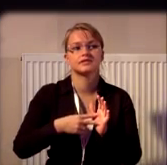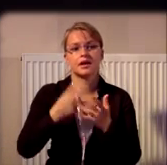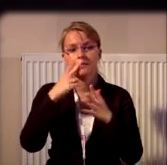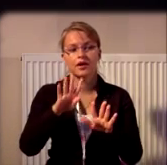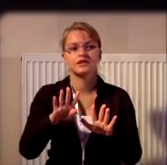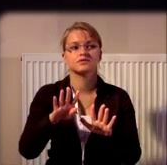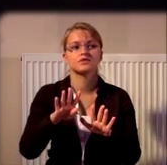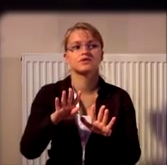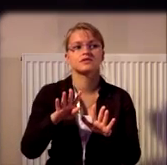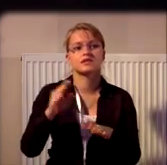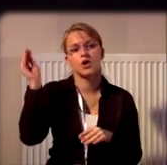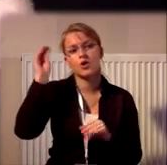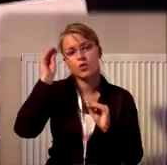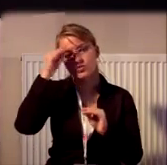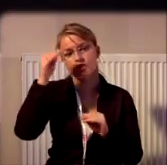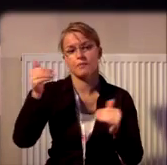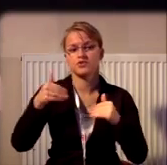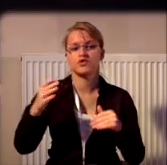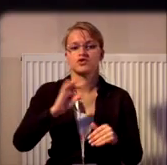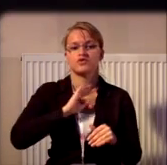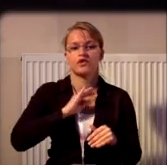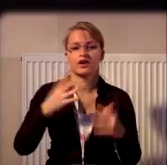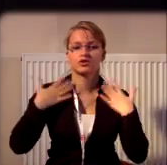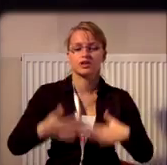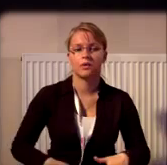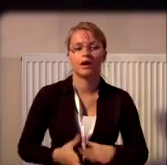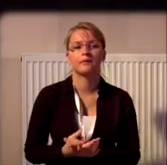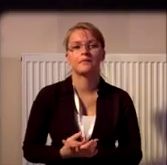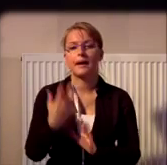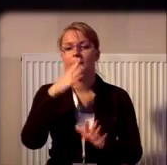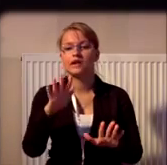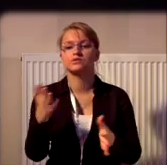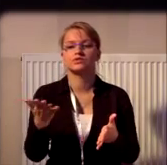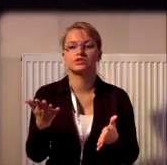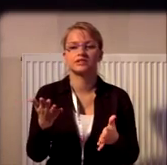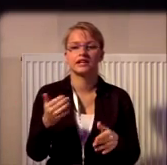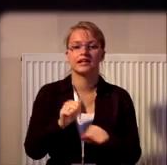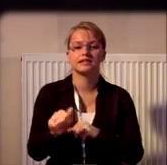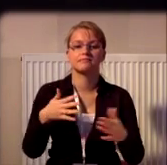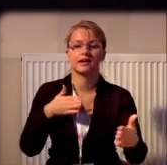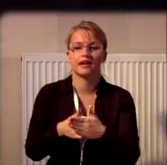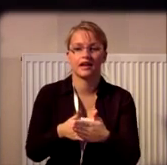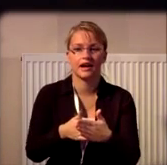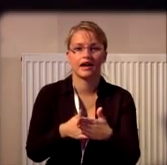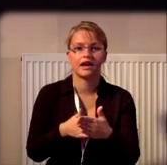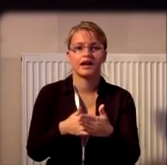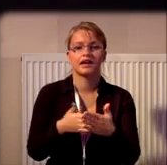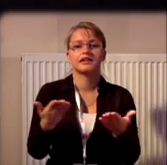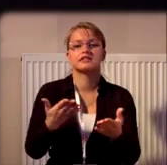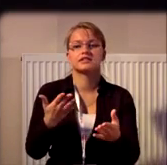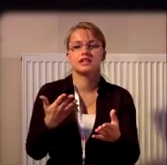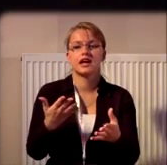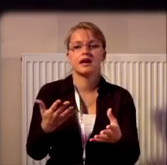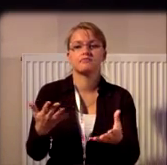pokazujące uczniom możliwości własnego ciała, pokazujące, gdzie postawią barierę, do której dopuszczą lub nie